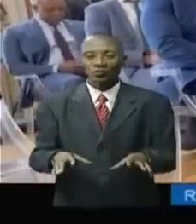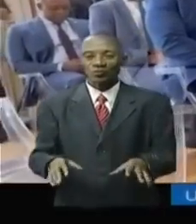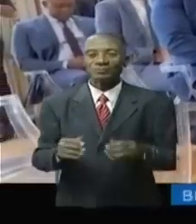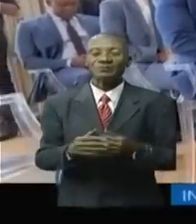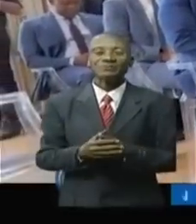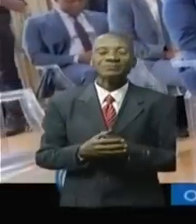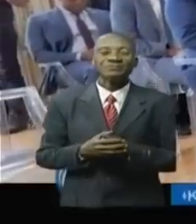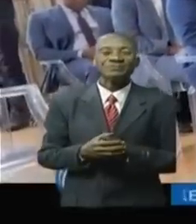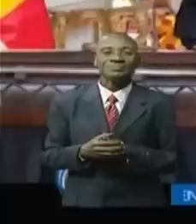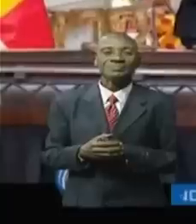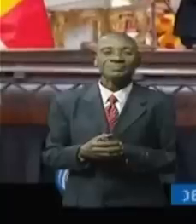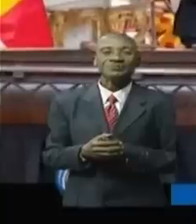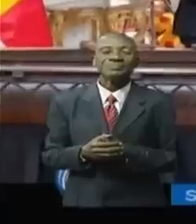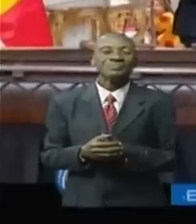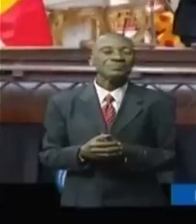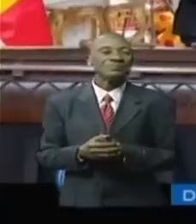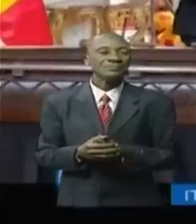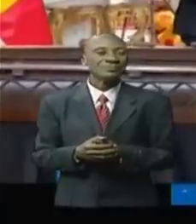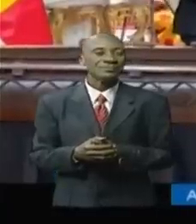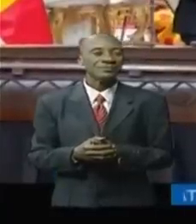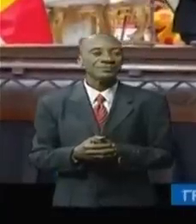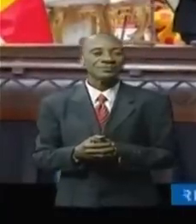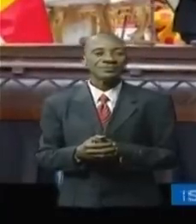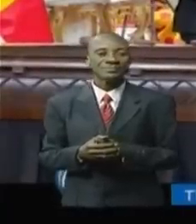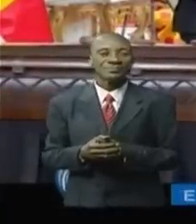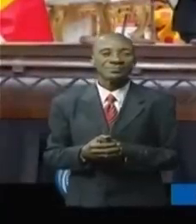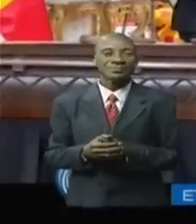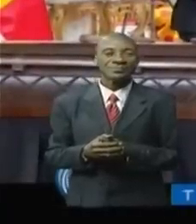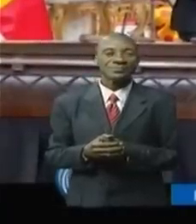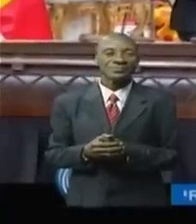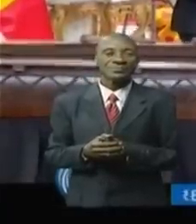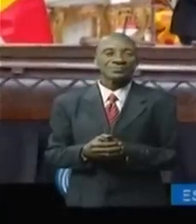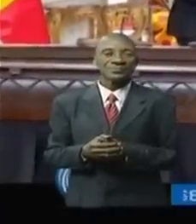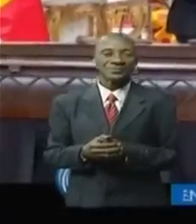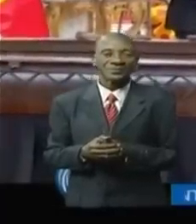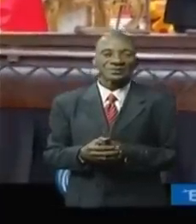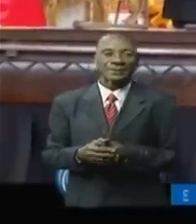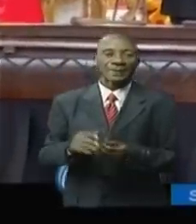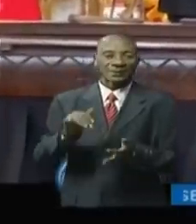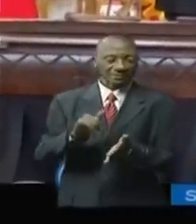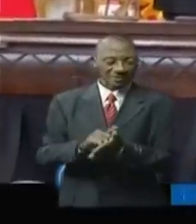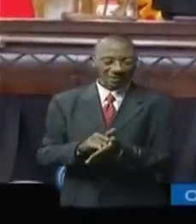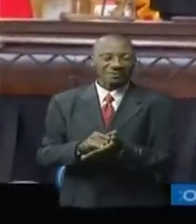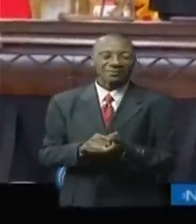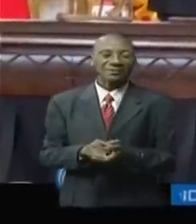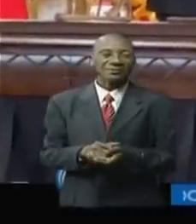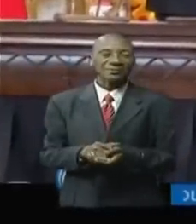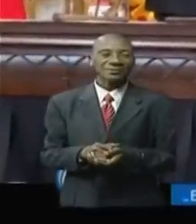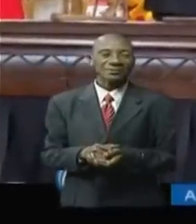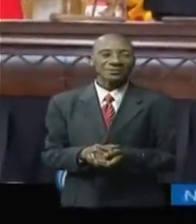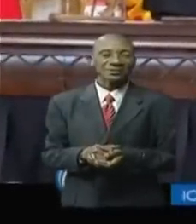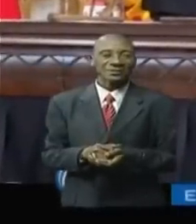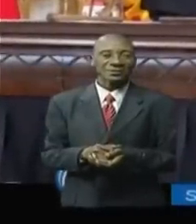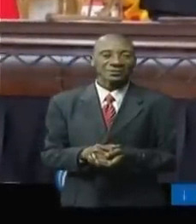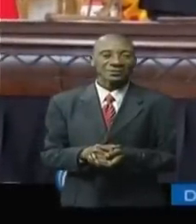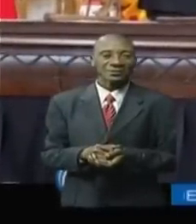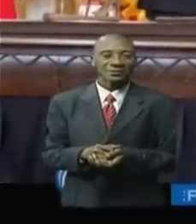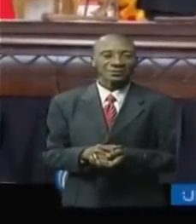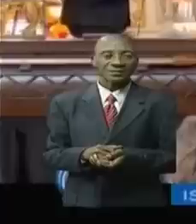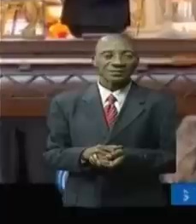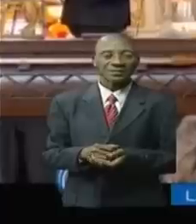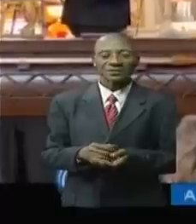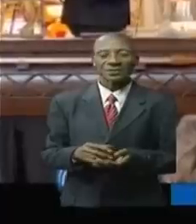Le régime colonial a été un système basé sur l'exploitation et la